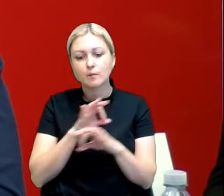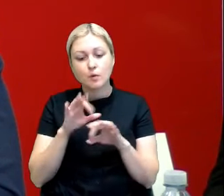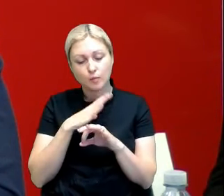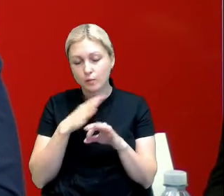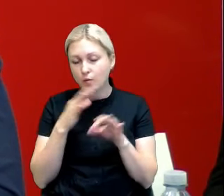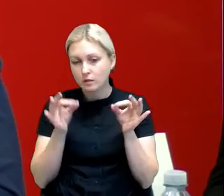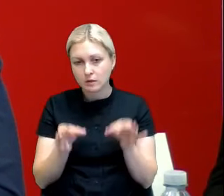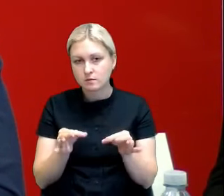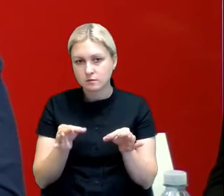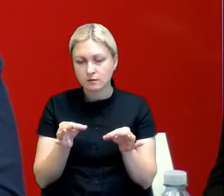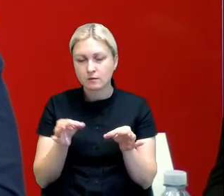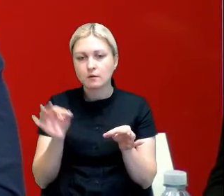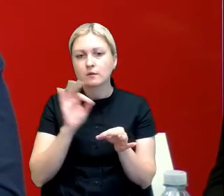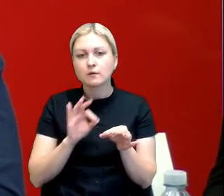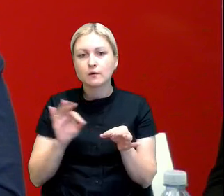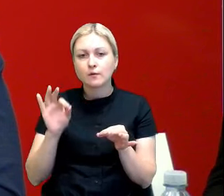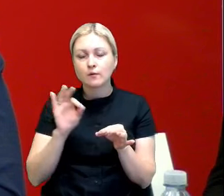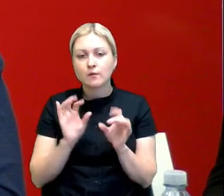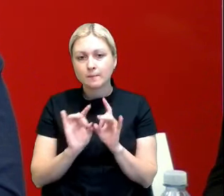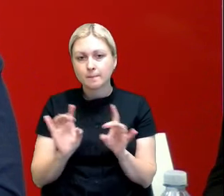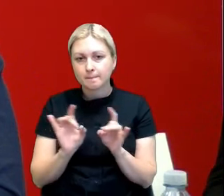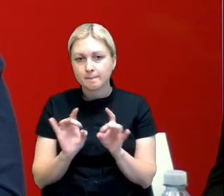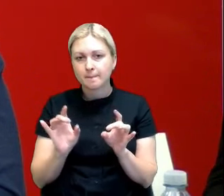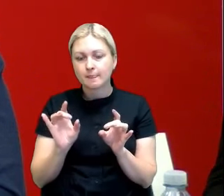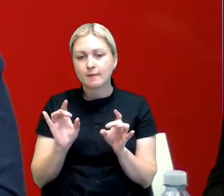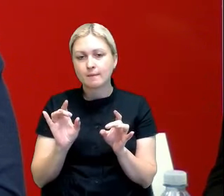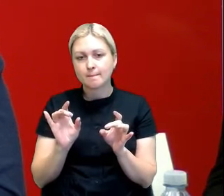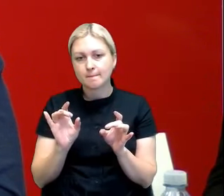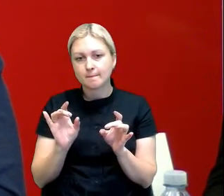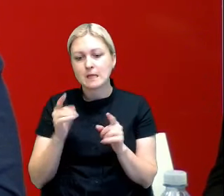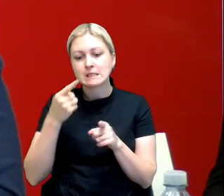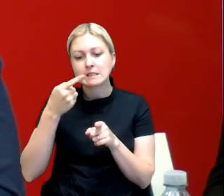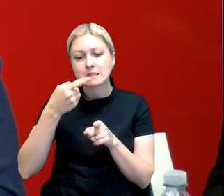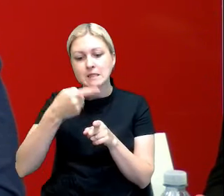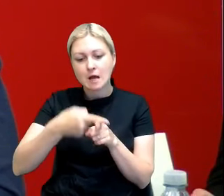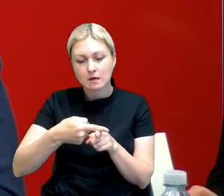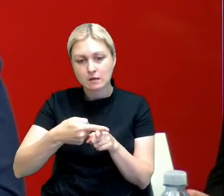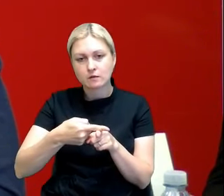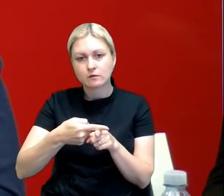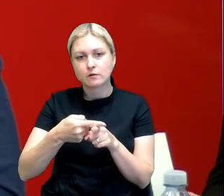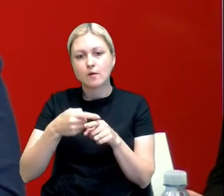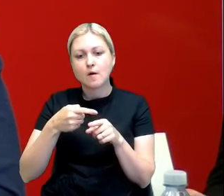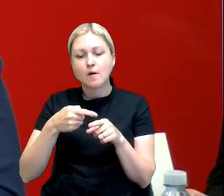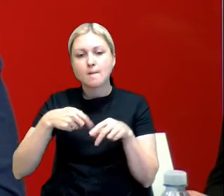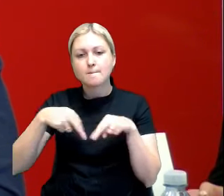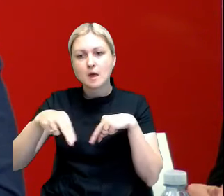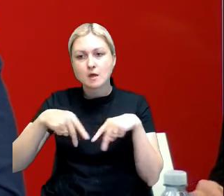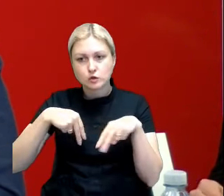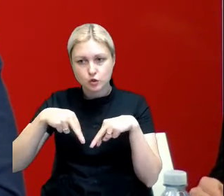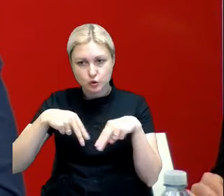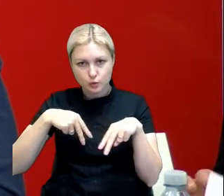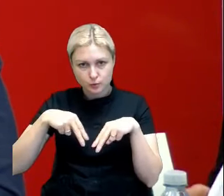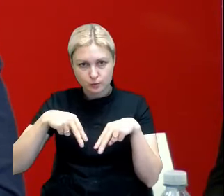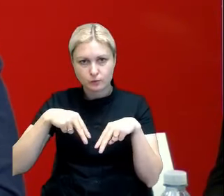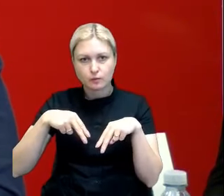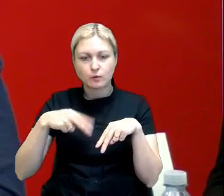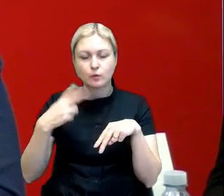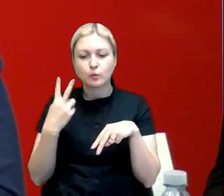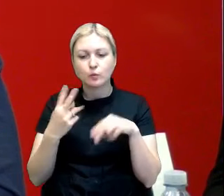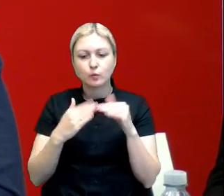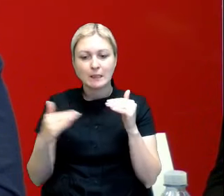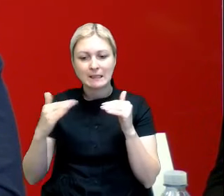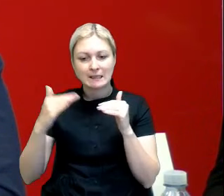kalbant apie tai jog tai yra sankirtos pėsčiųjų perėjų turėtų būti dviejų lygių